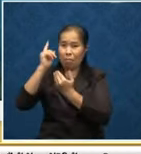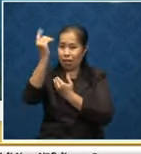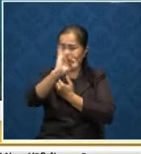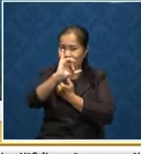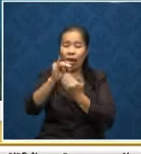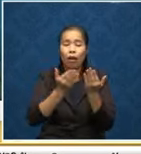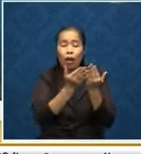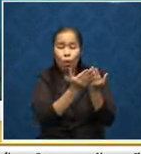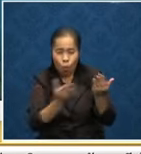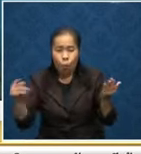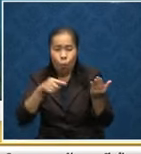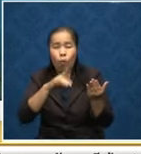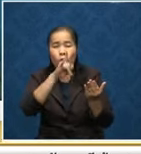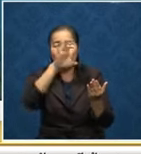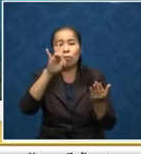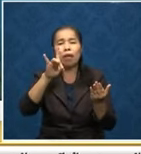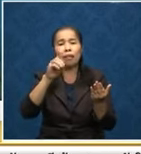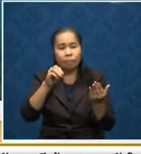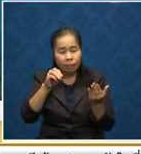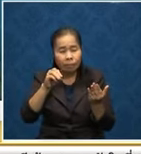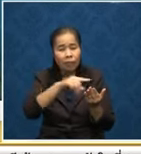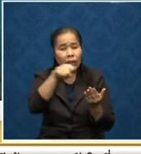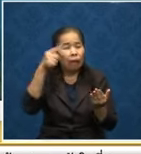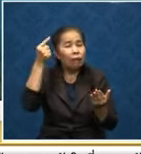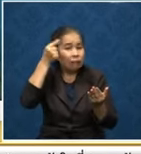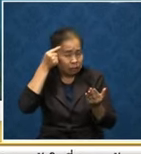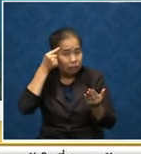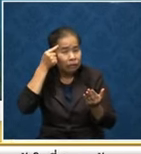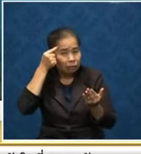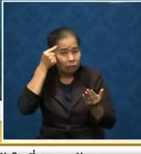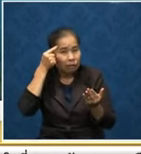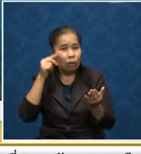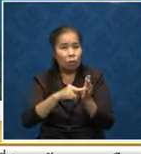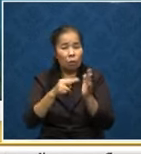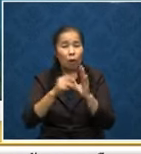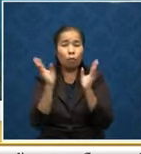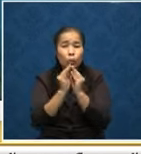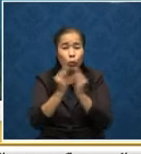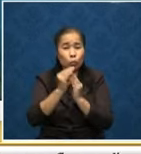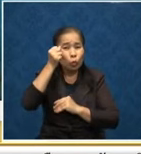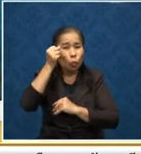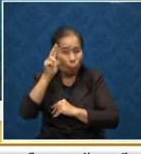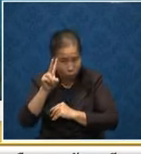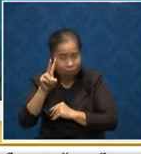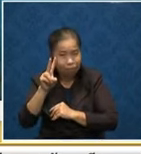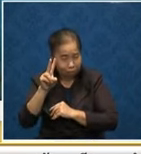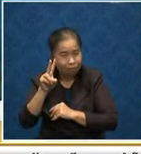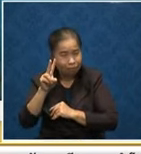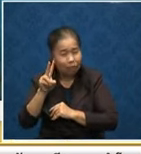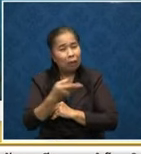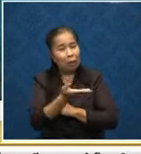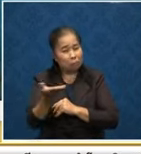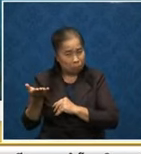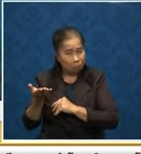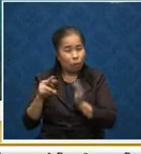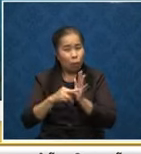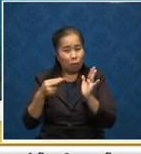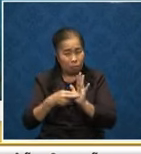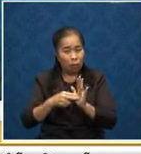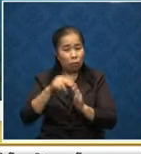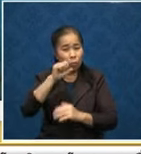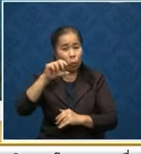การพิจารณาอยู่แล้วนะฮะแล้วทุกท่านคิดว่าถ้าเรายังใช้จำนวนวันประชุมแบบเดิมสภาผู้แทนราษฎรเราจะสามารถผ่านกฎ